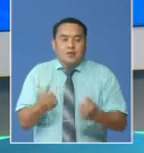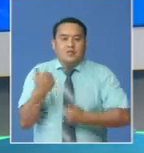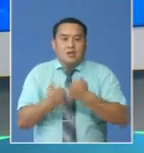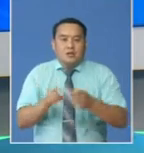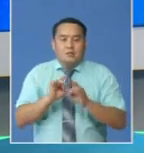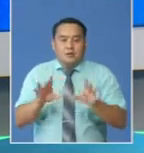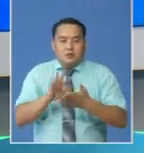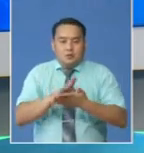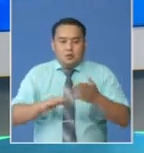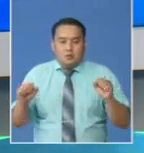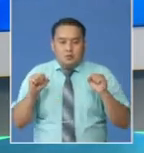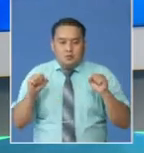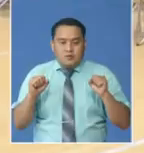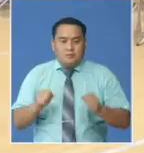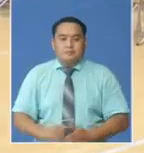Дамир Анетов.